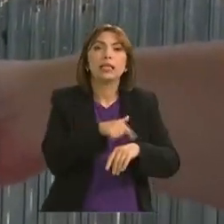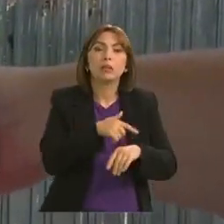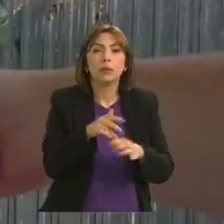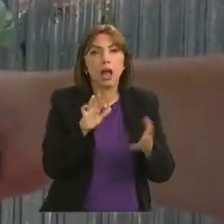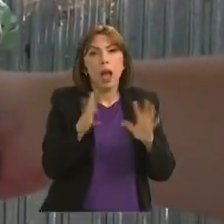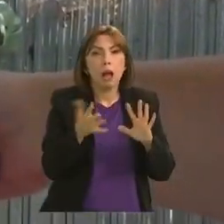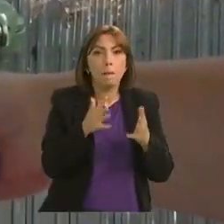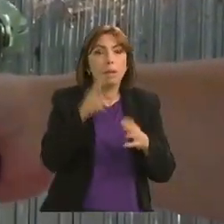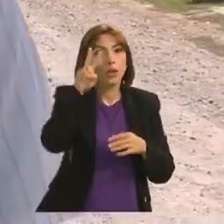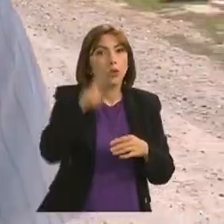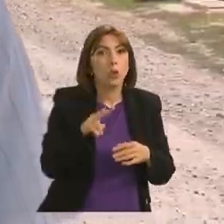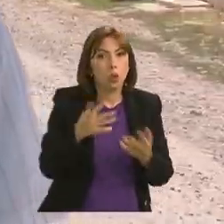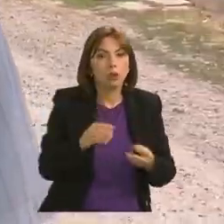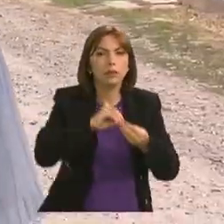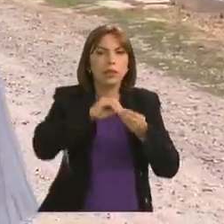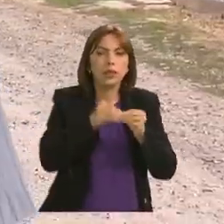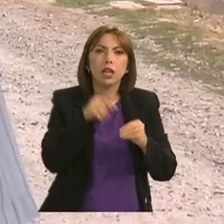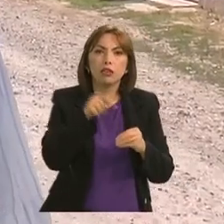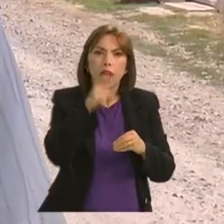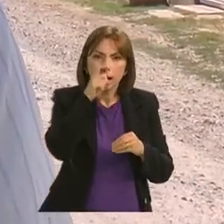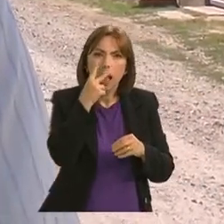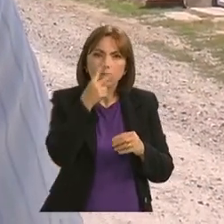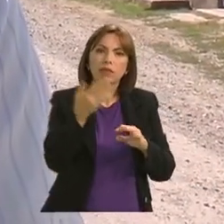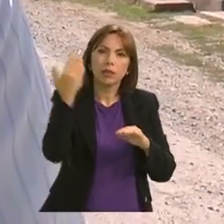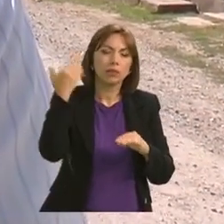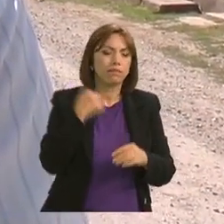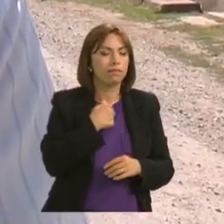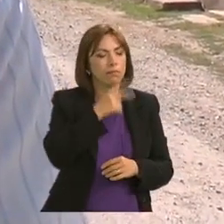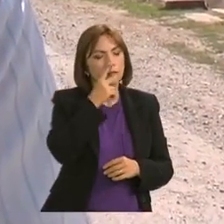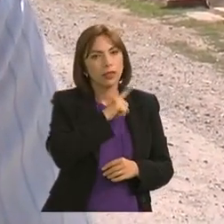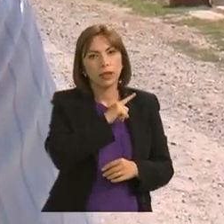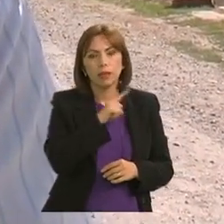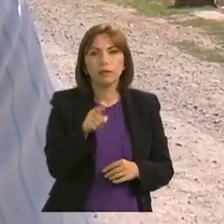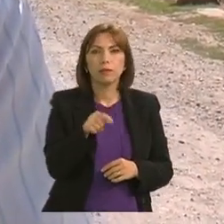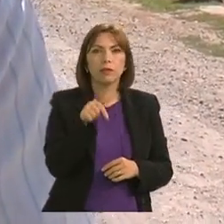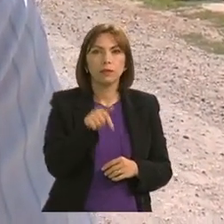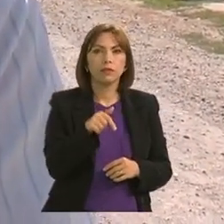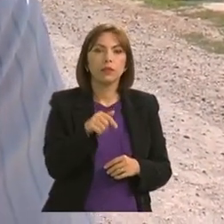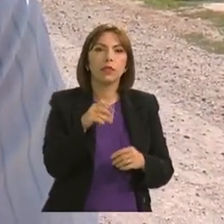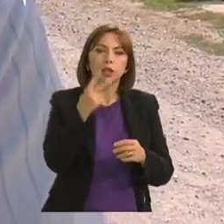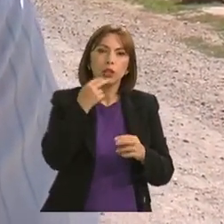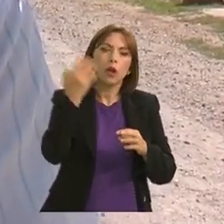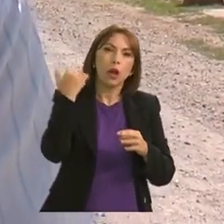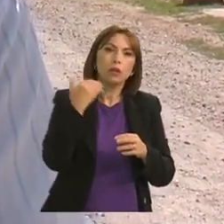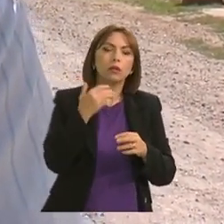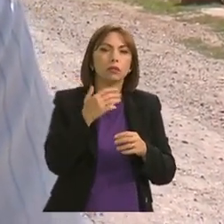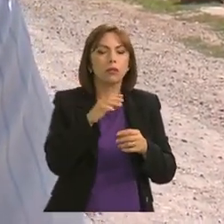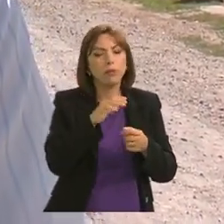cam 2 luni. Secet așa ați mai văzut în alți ani? N-am văzut, 2 ani cu totul și-a fost soleac de porumb. N-a noi să nu